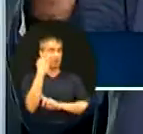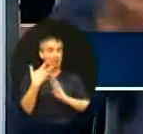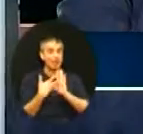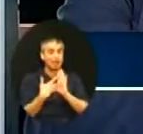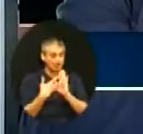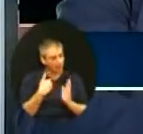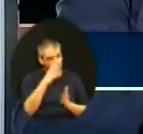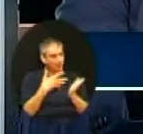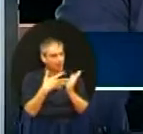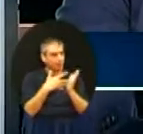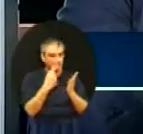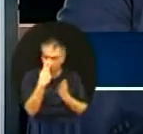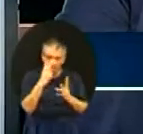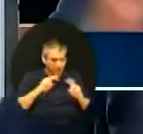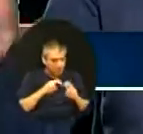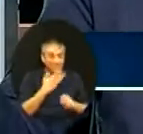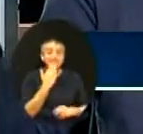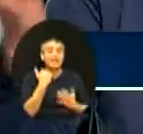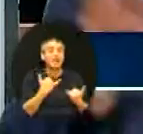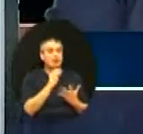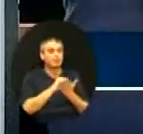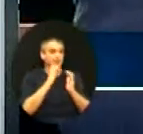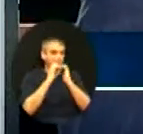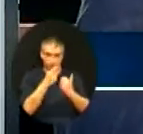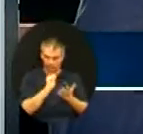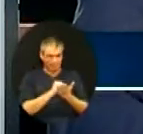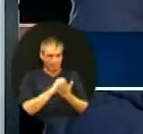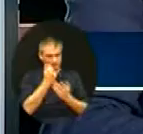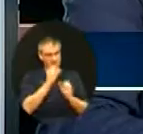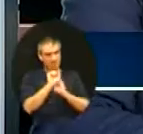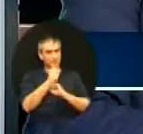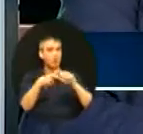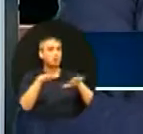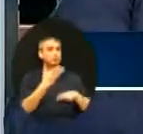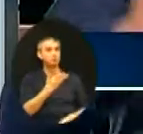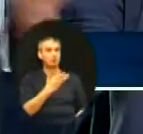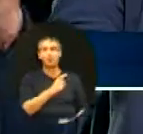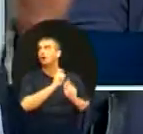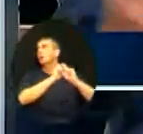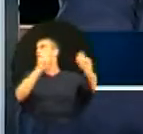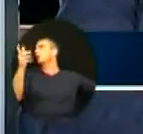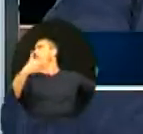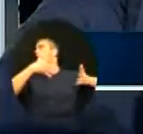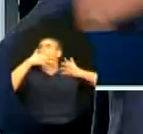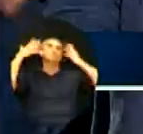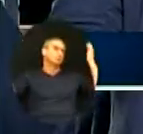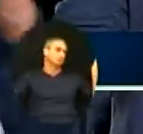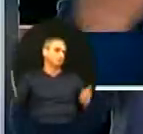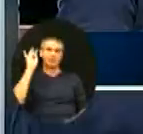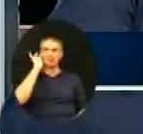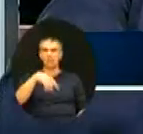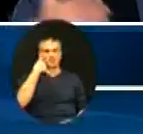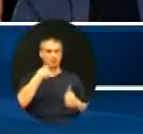תיקח, לך לארכיון, תראה את הכותרות של ישראל היום, התקשורת. עיתון שקצת מזוהה ראש הממשלה, כותרות